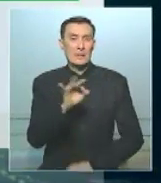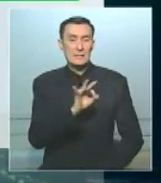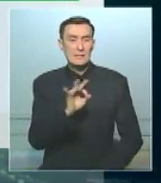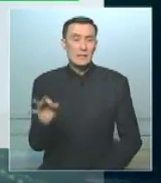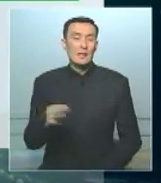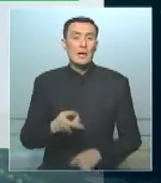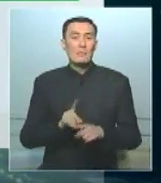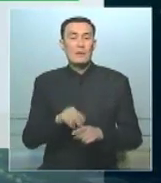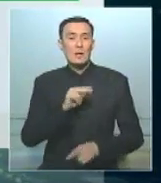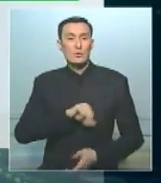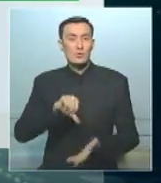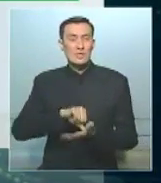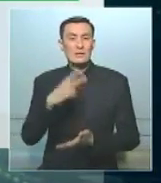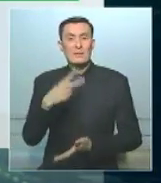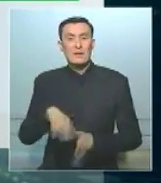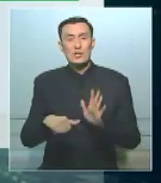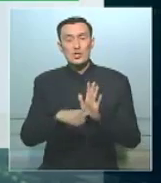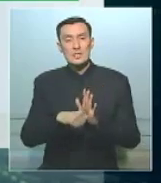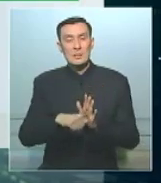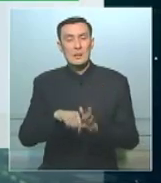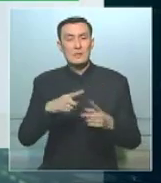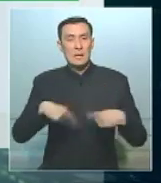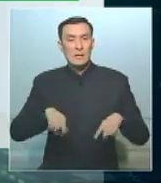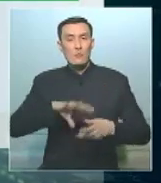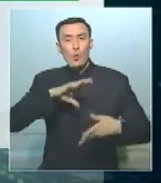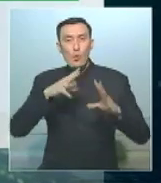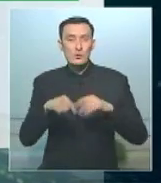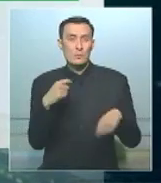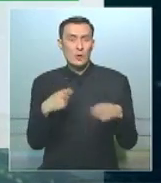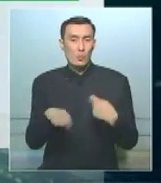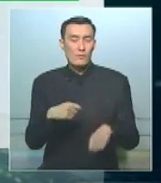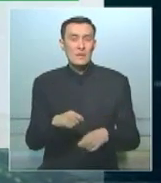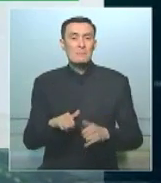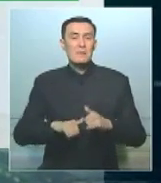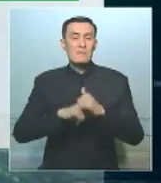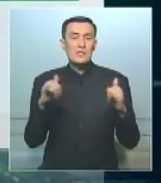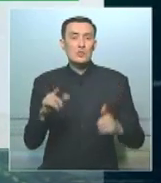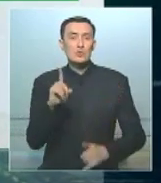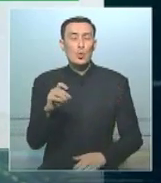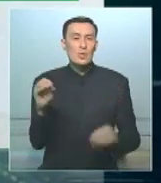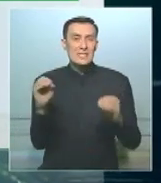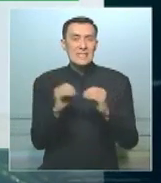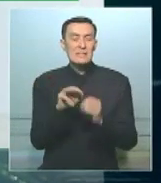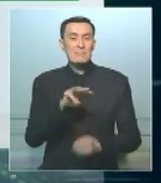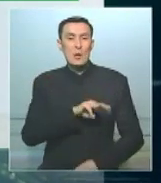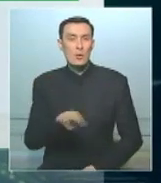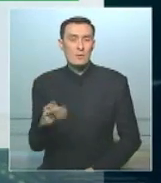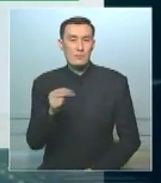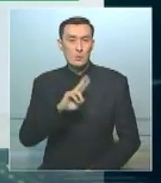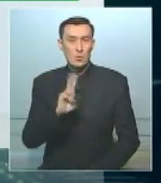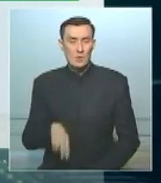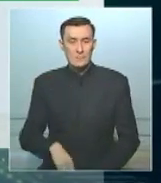В работе рынка сегодня участвовали 26 трейдеров. Суммарный объем торгов превысил 110 миллионов долларов.